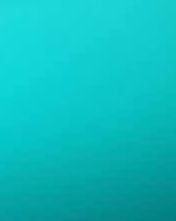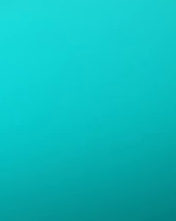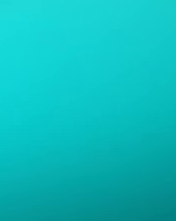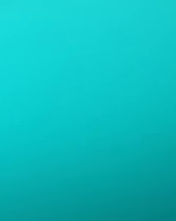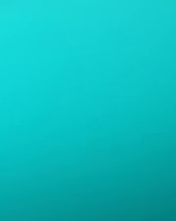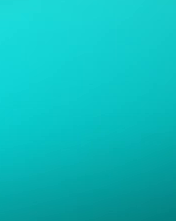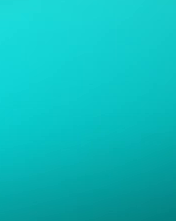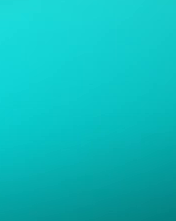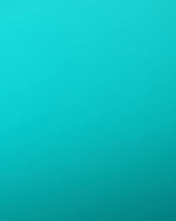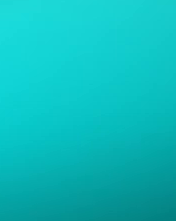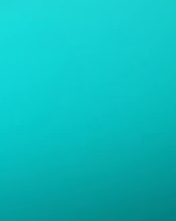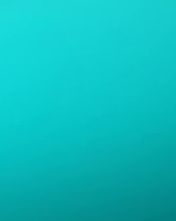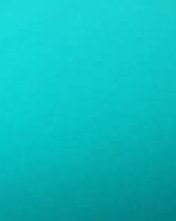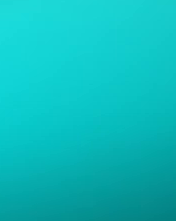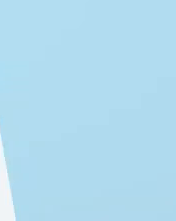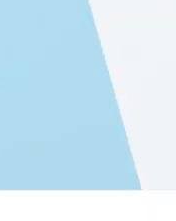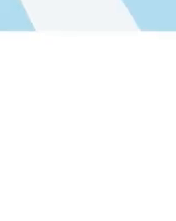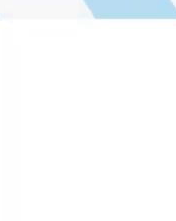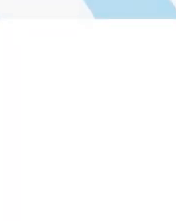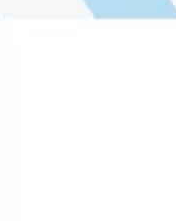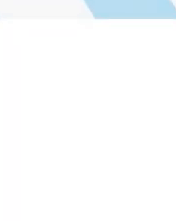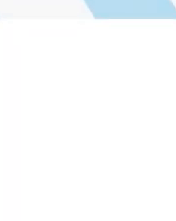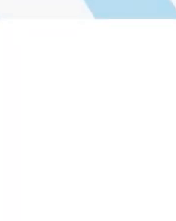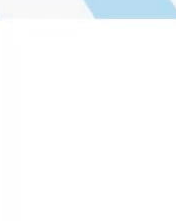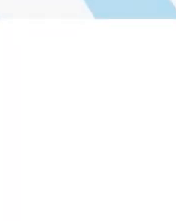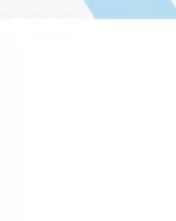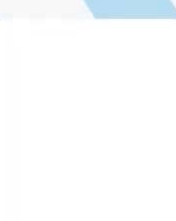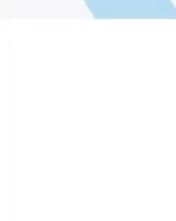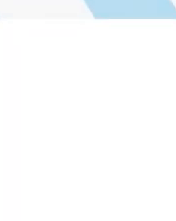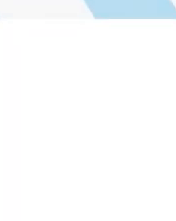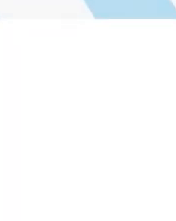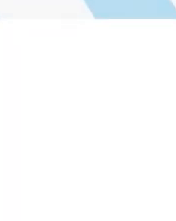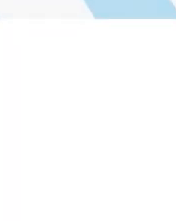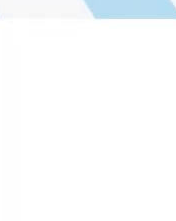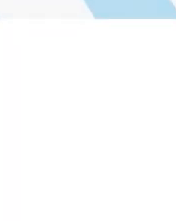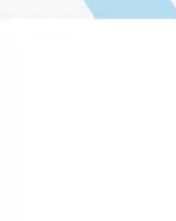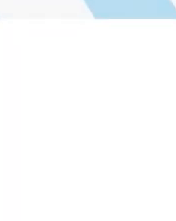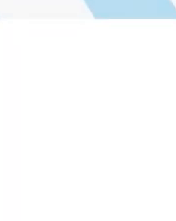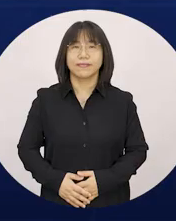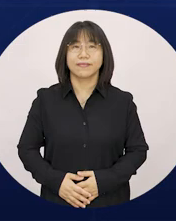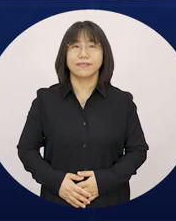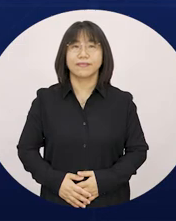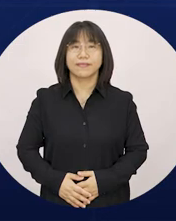정말 잘 타는 굿 라이더 굿 라이더.